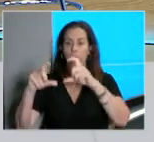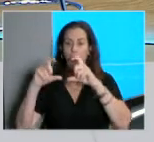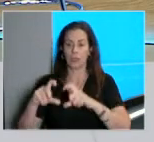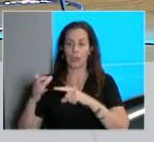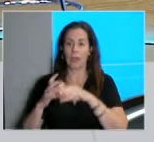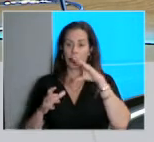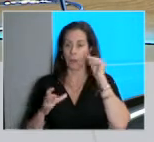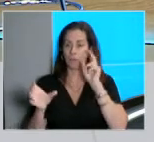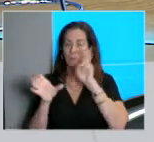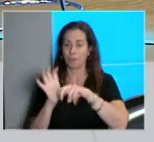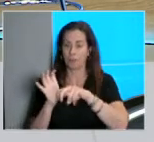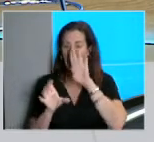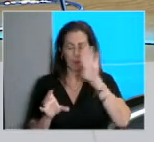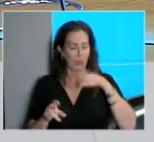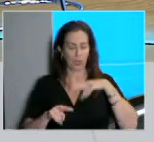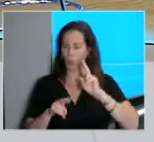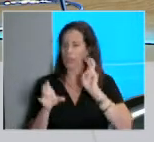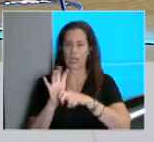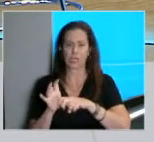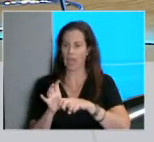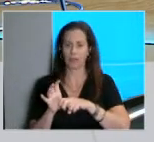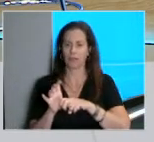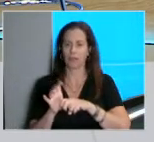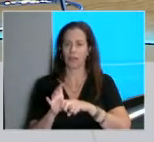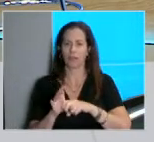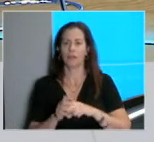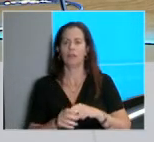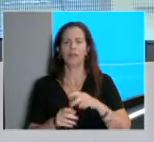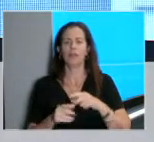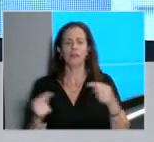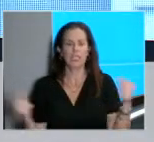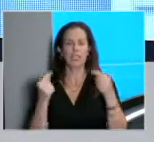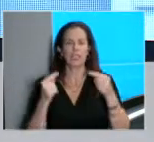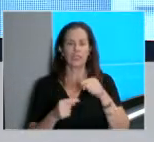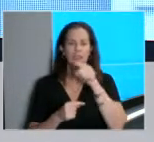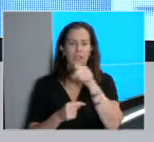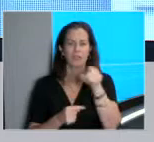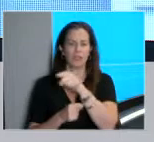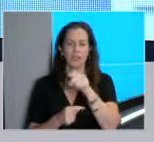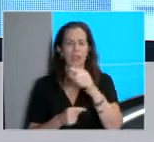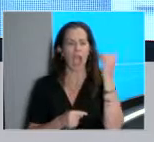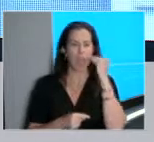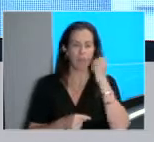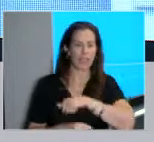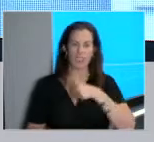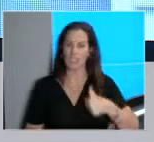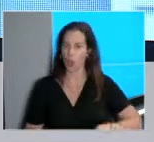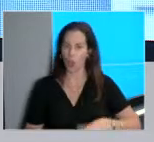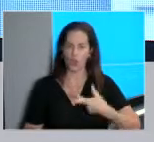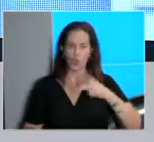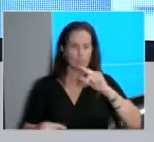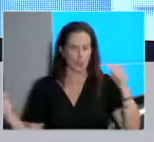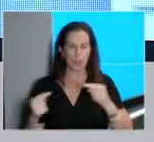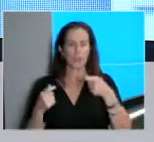יחבור לנתניהו אני אשאר בחוץ. וגם מצחצחים חרבות, טראמפ ומקבילו הסיני שי מחריפים את